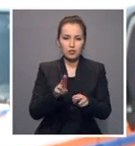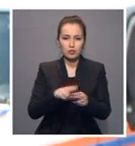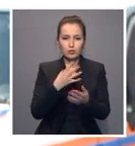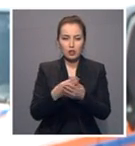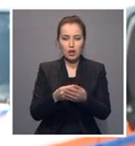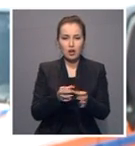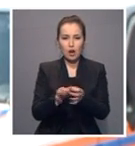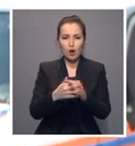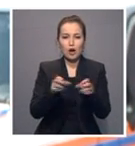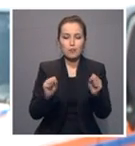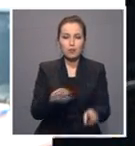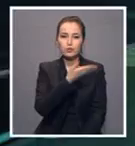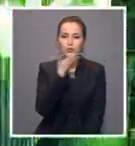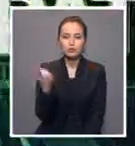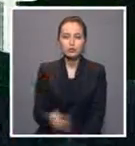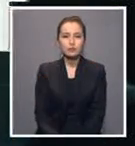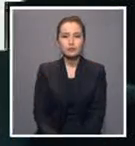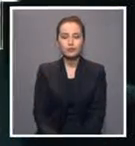мекен қазіргі қауіп жоқ.